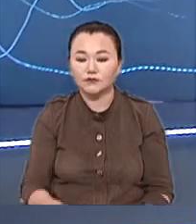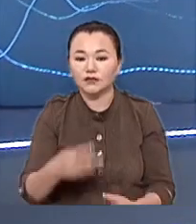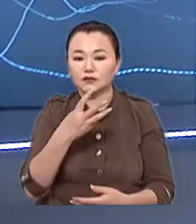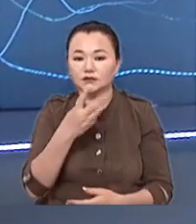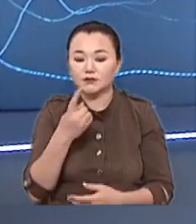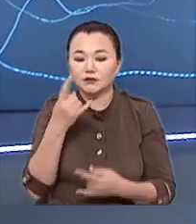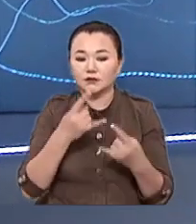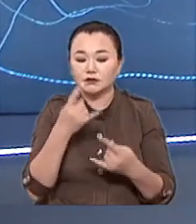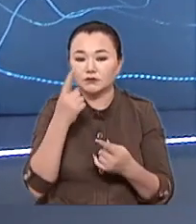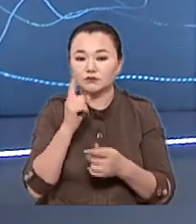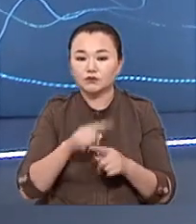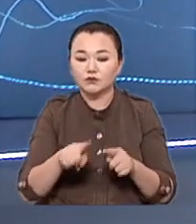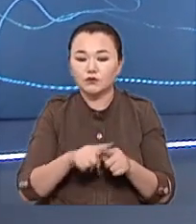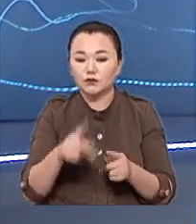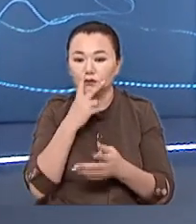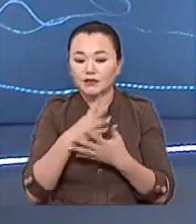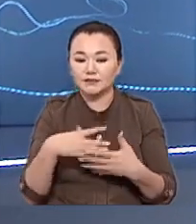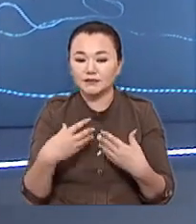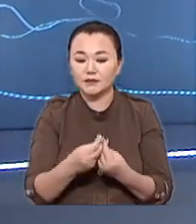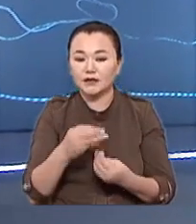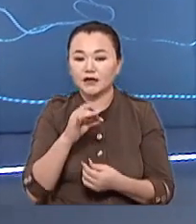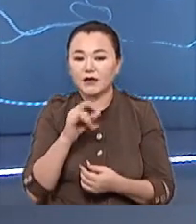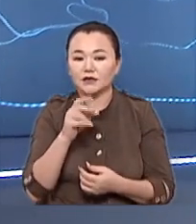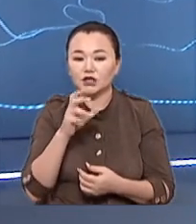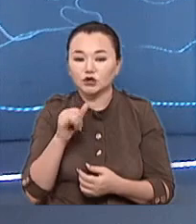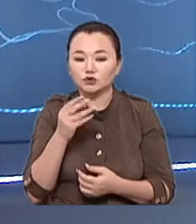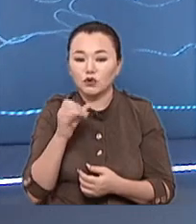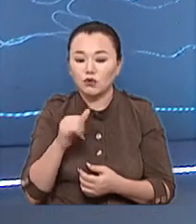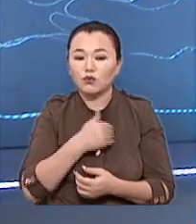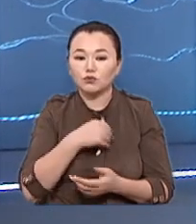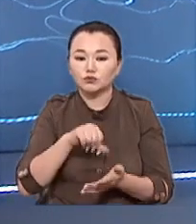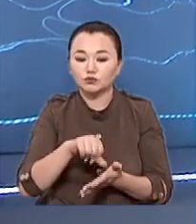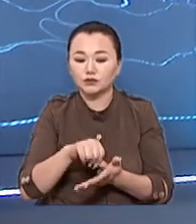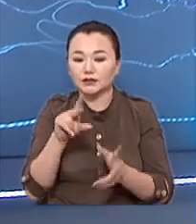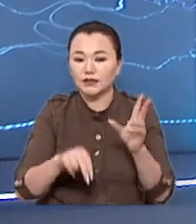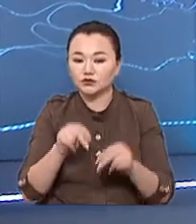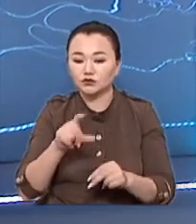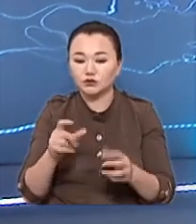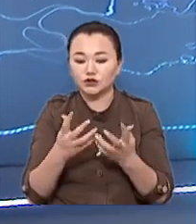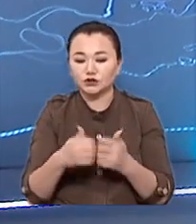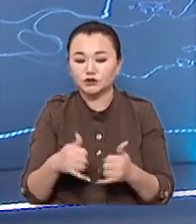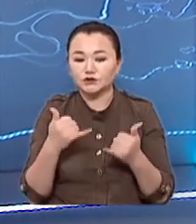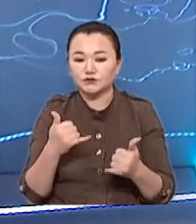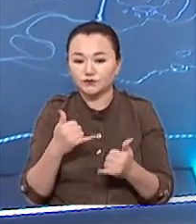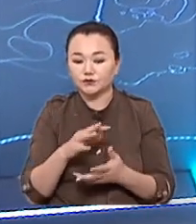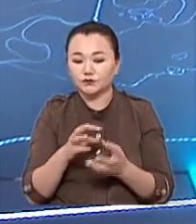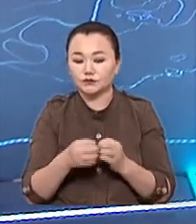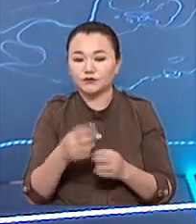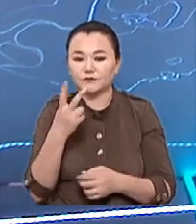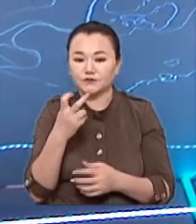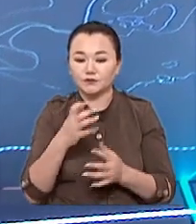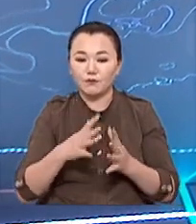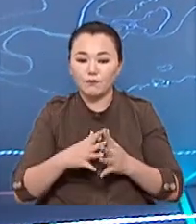31-ші арнада жуырда шығатын отбасылық реалити шоу жобасына қатысамын деген үміткерлер саны қазірдің өзінде 200-ден